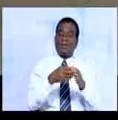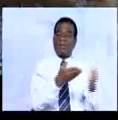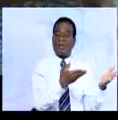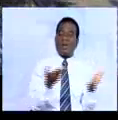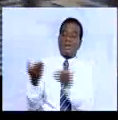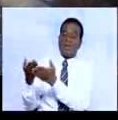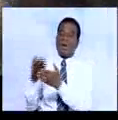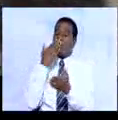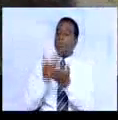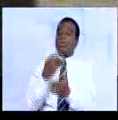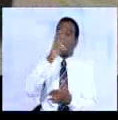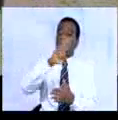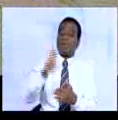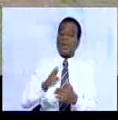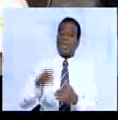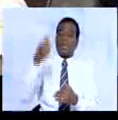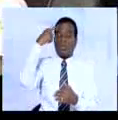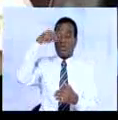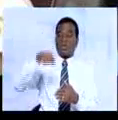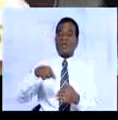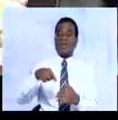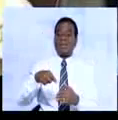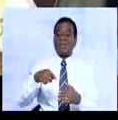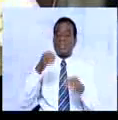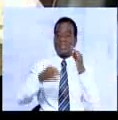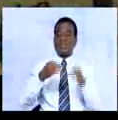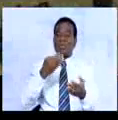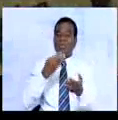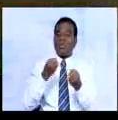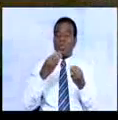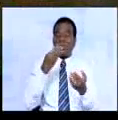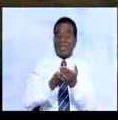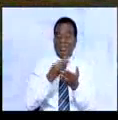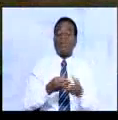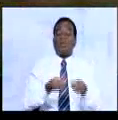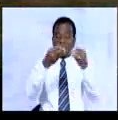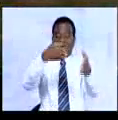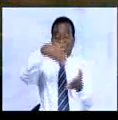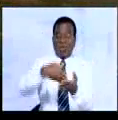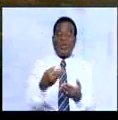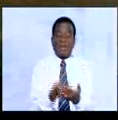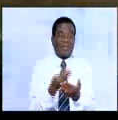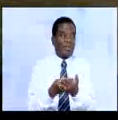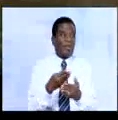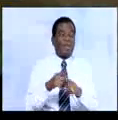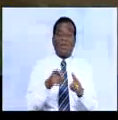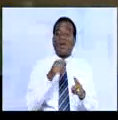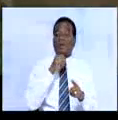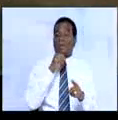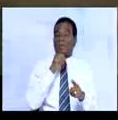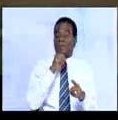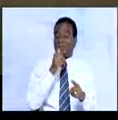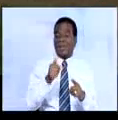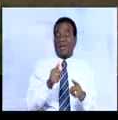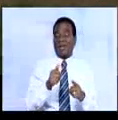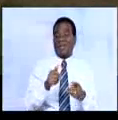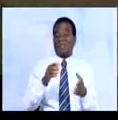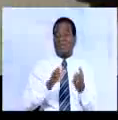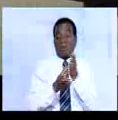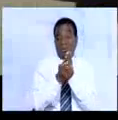bons résultats, pour qu'ils soient contents et comme ça, ils vont pouvoir me donner l'argent encore. Même s'ils n'ont pas l'écriture d'un bulletin de paie, pour